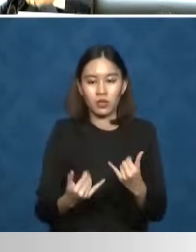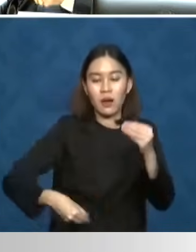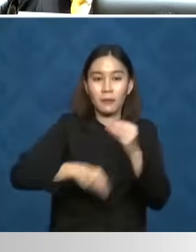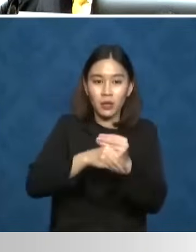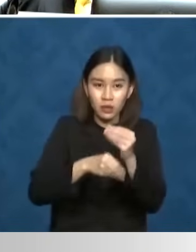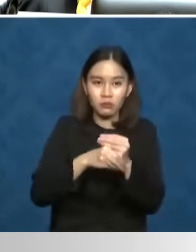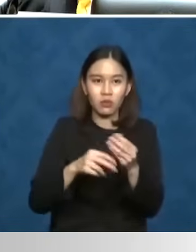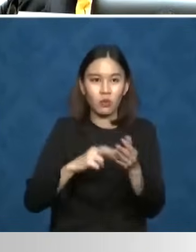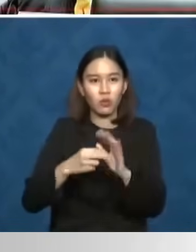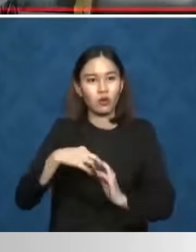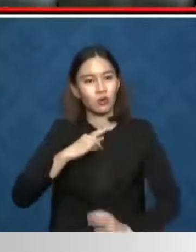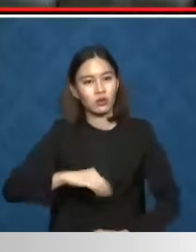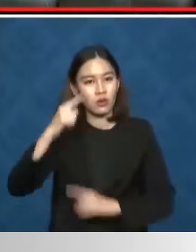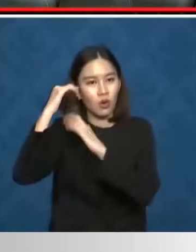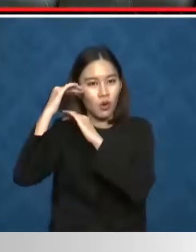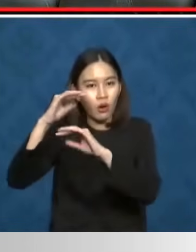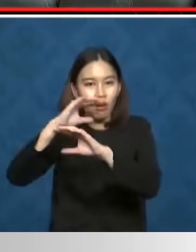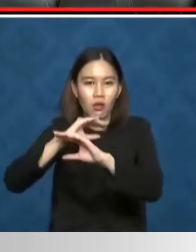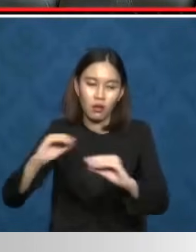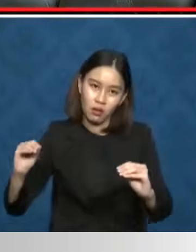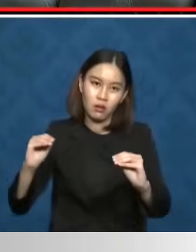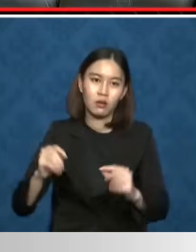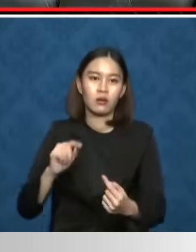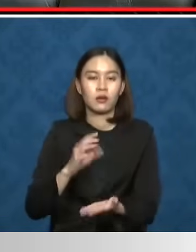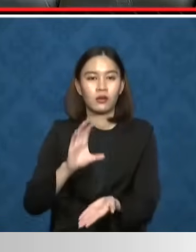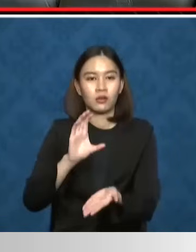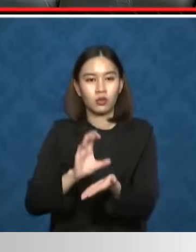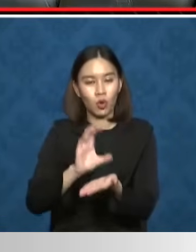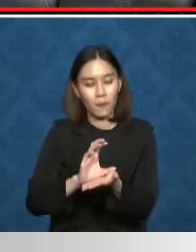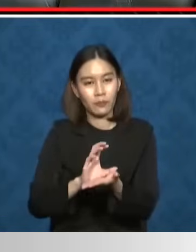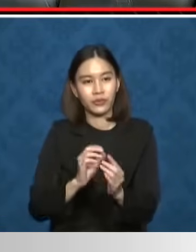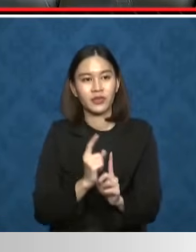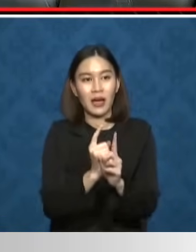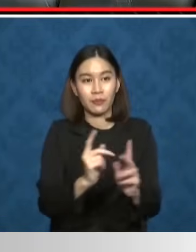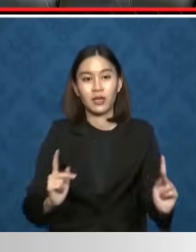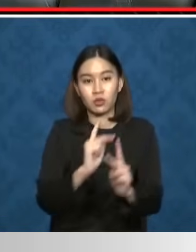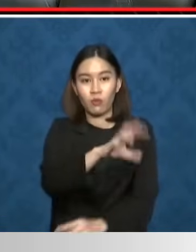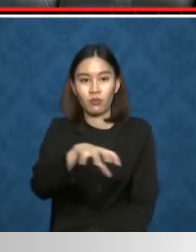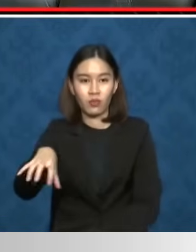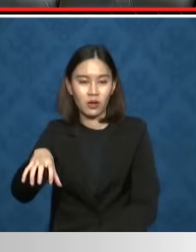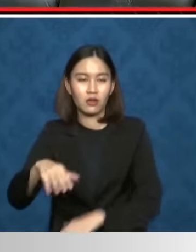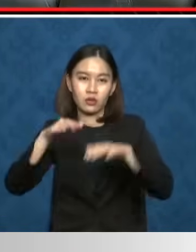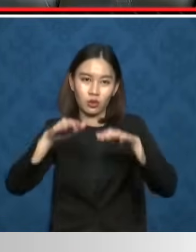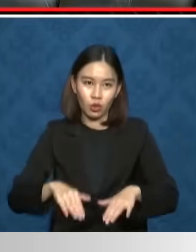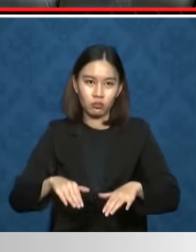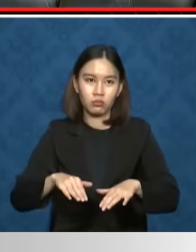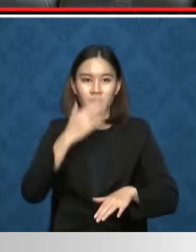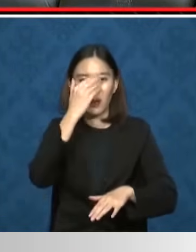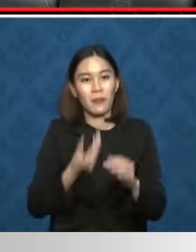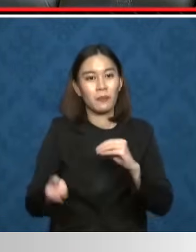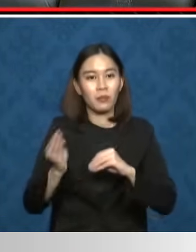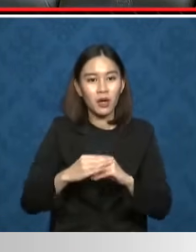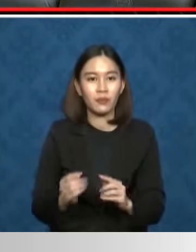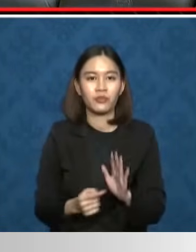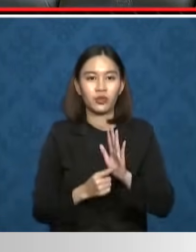ซึ่งถือว่าน่าผิดหวังครับสำหรับงบประมาณตามกระทรวงครับพบว่าบางกระทรวงที่ควรลดกลับเพิ่มขึ้นเ